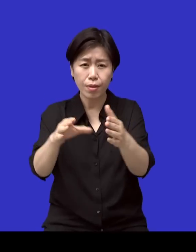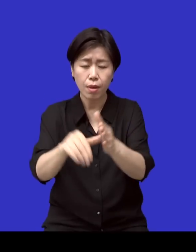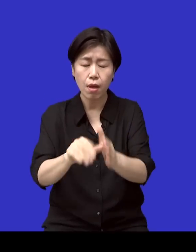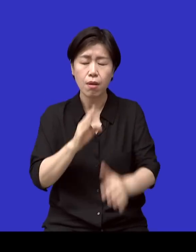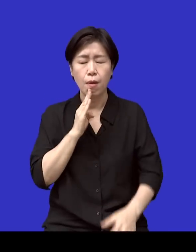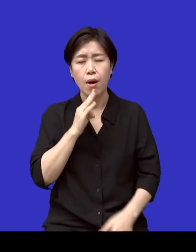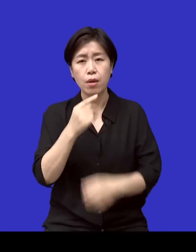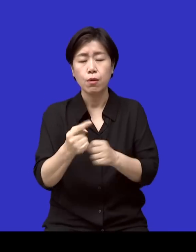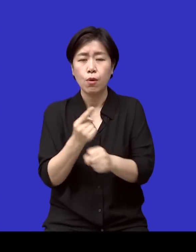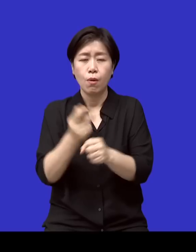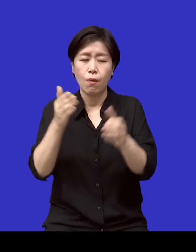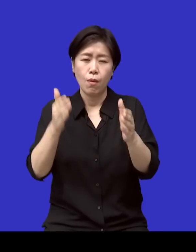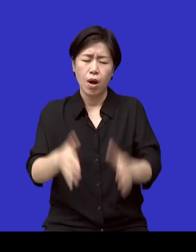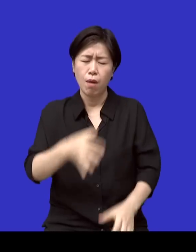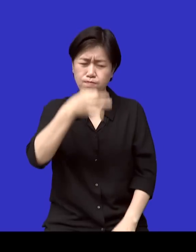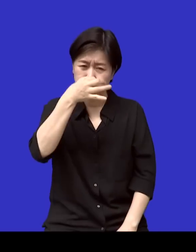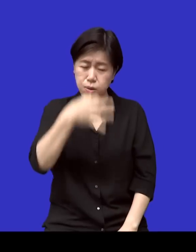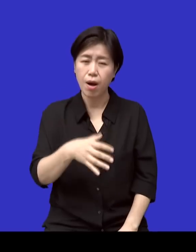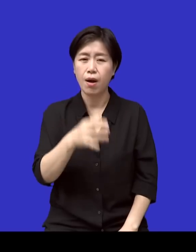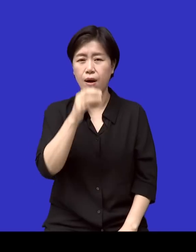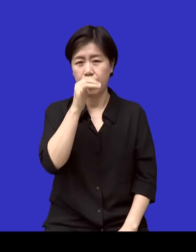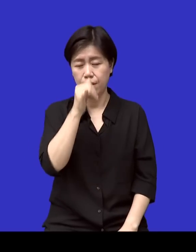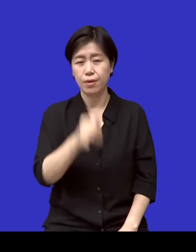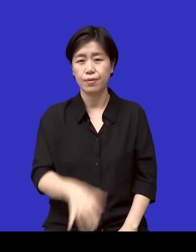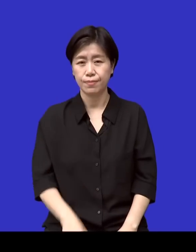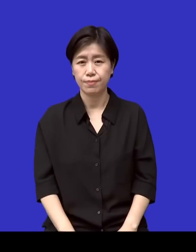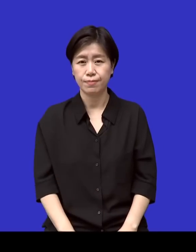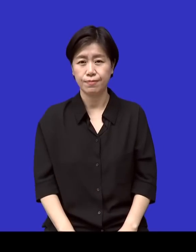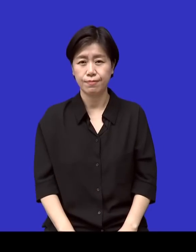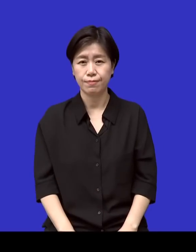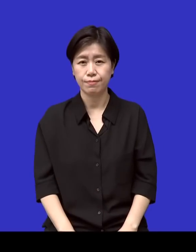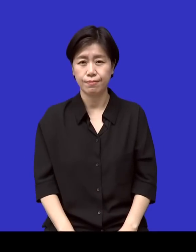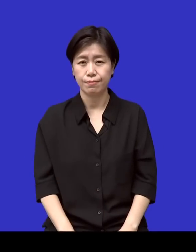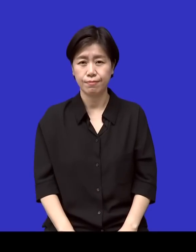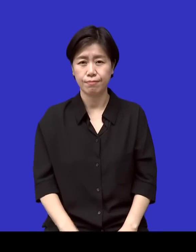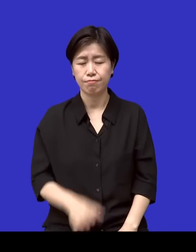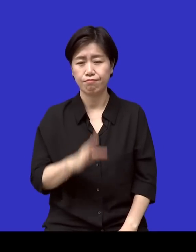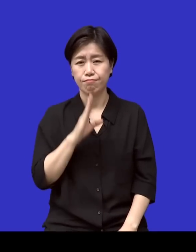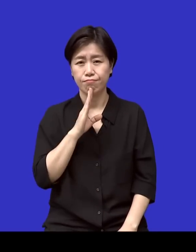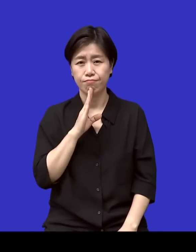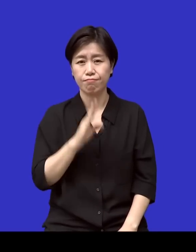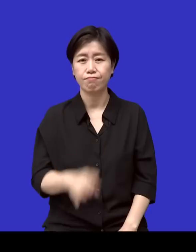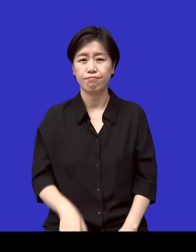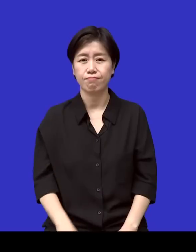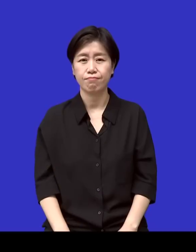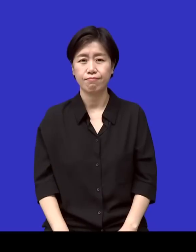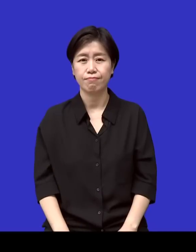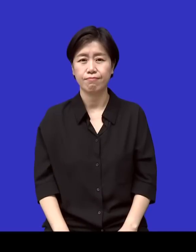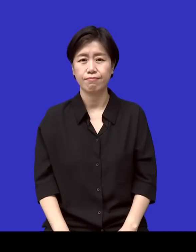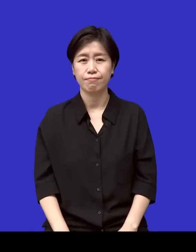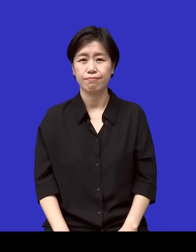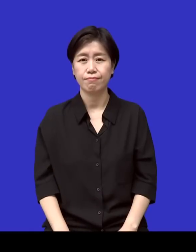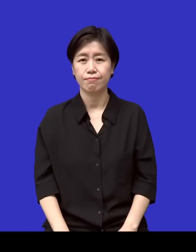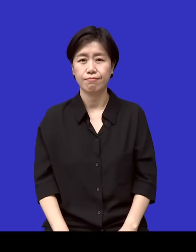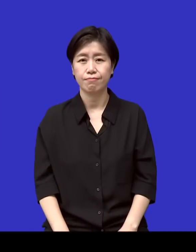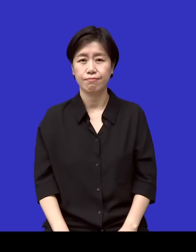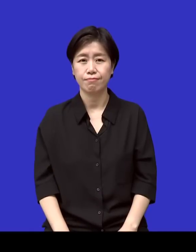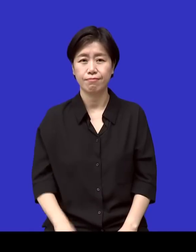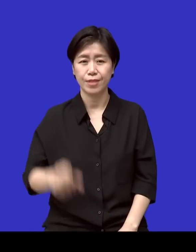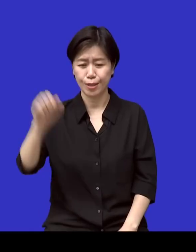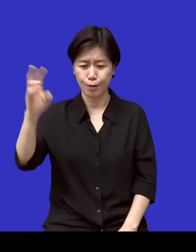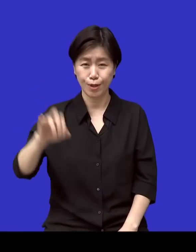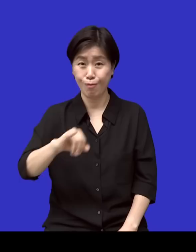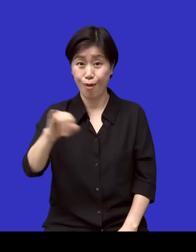맞아요. 생활이든 뭐든. 그래서 좀 1년 차 때 굉장히 많이 힘들었다랄까? 예. 벌레가